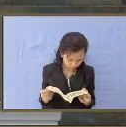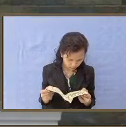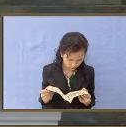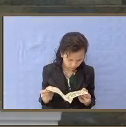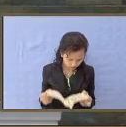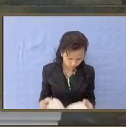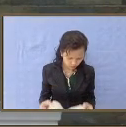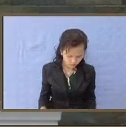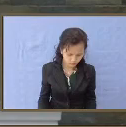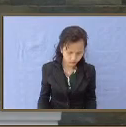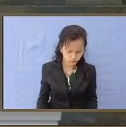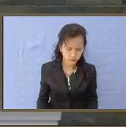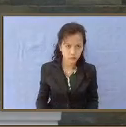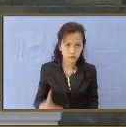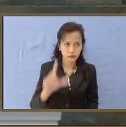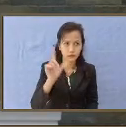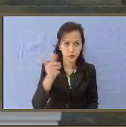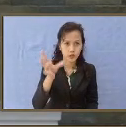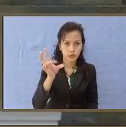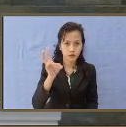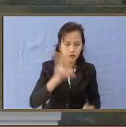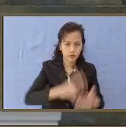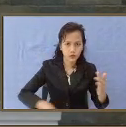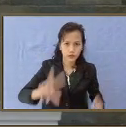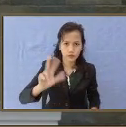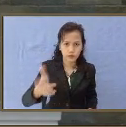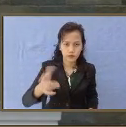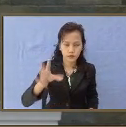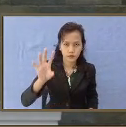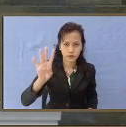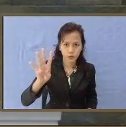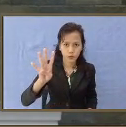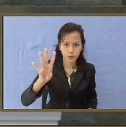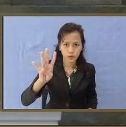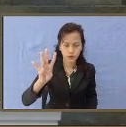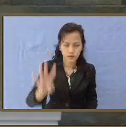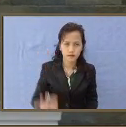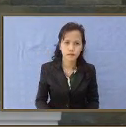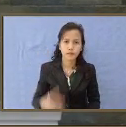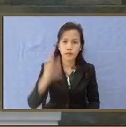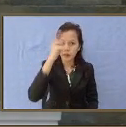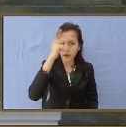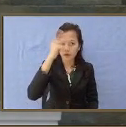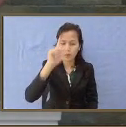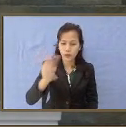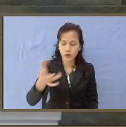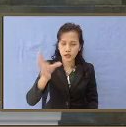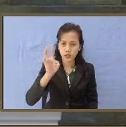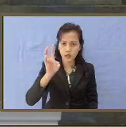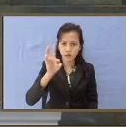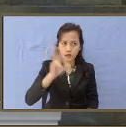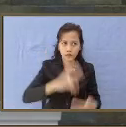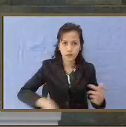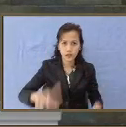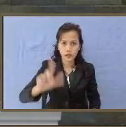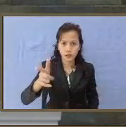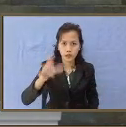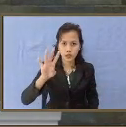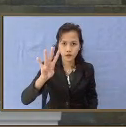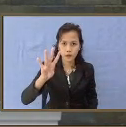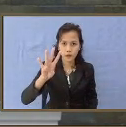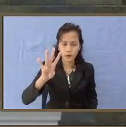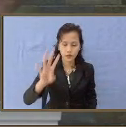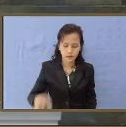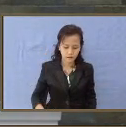And that the crown endured to every generation? Nasa form po siya ng